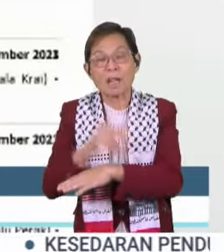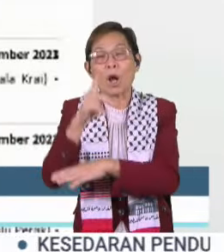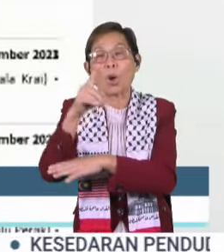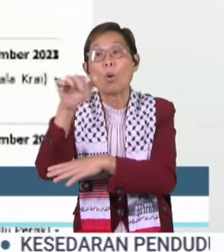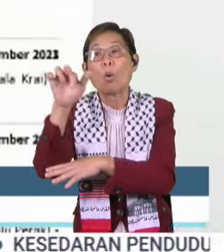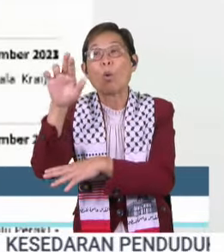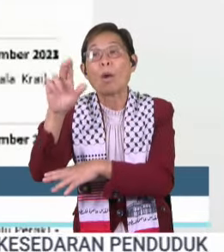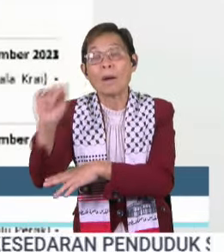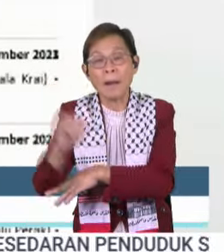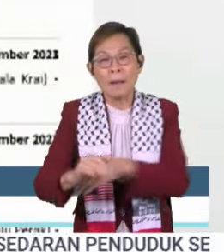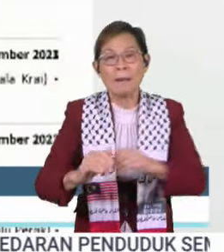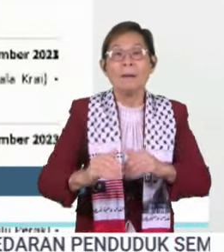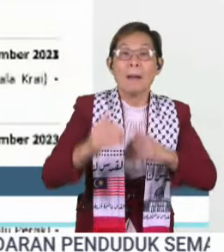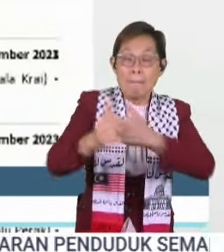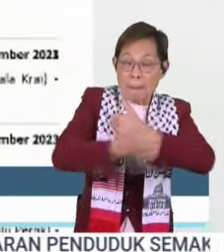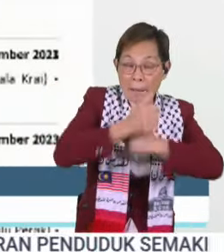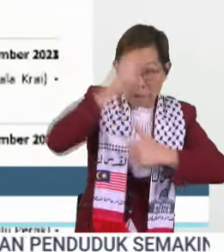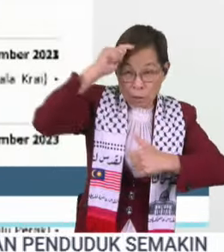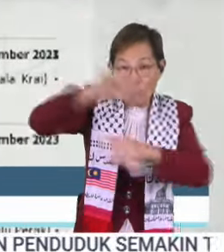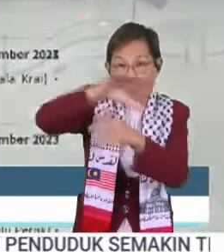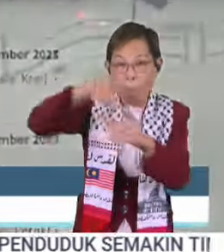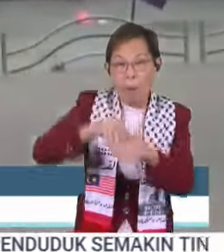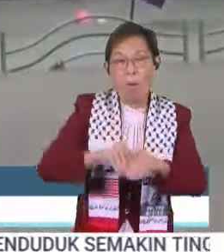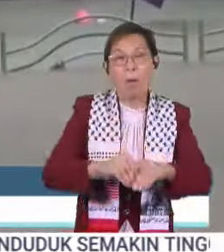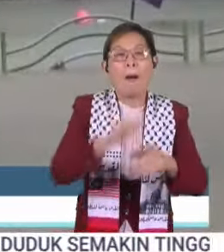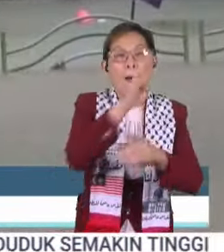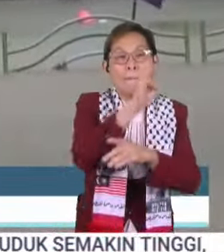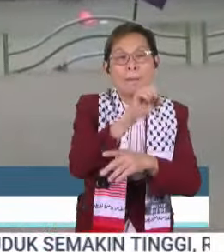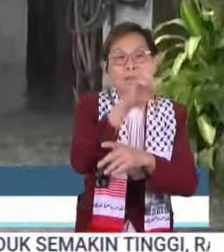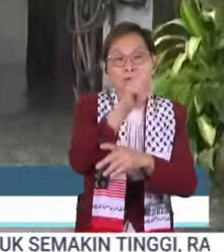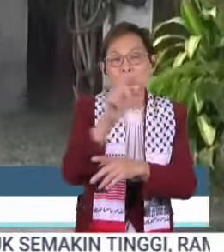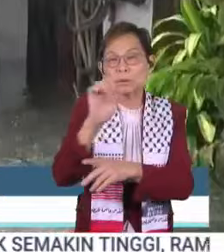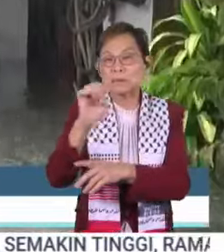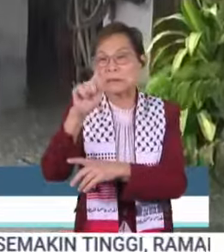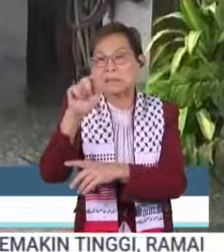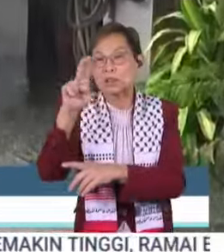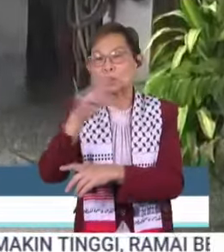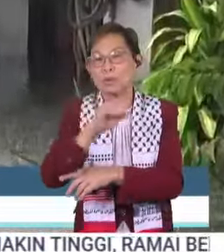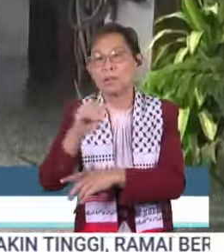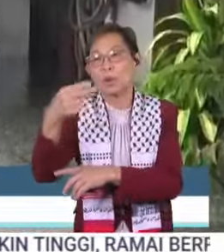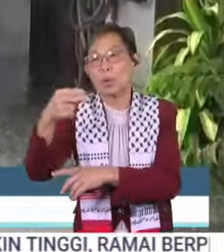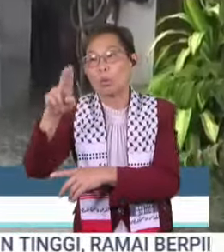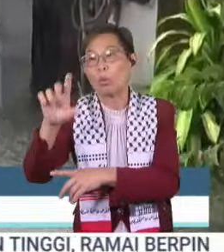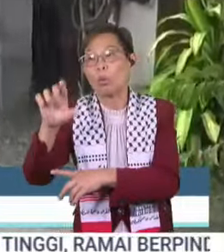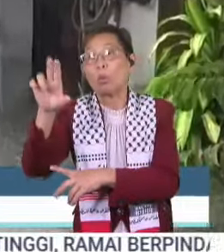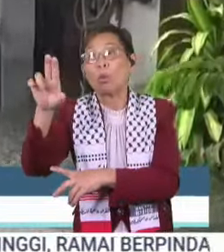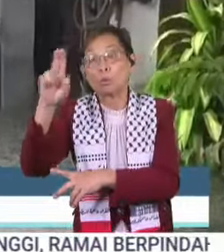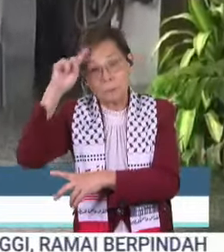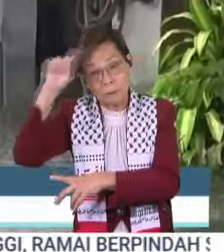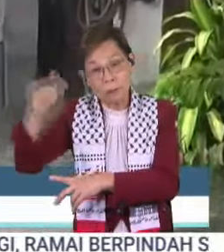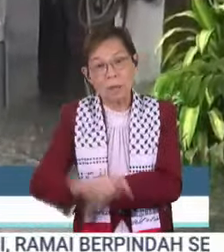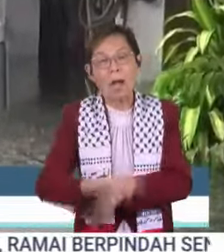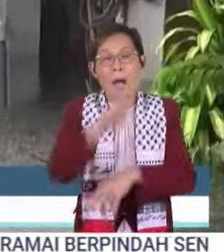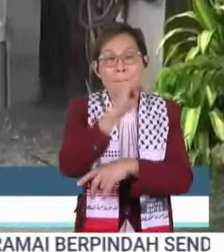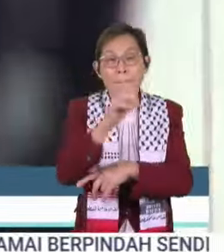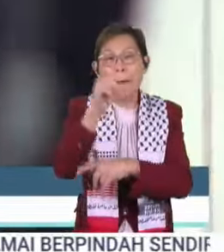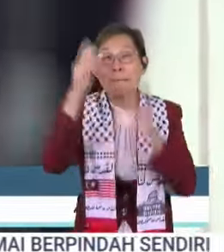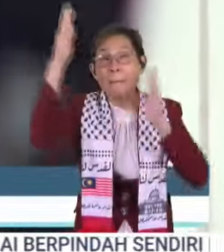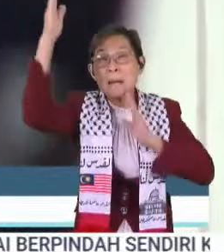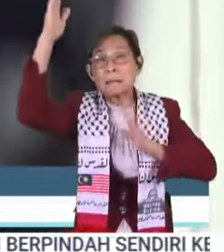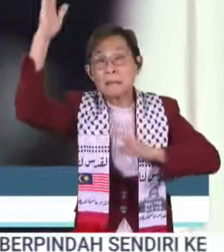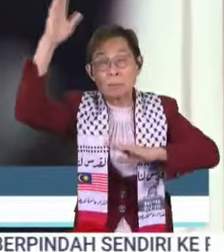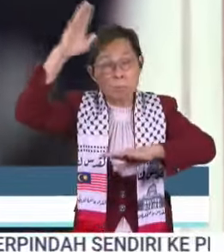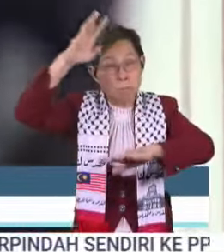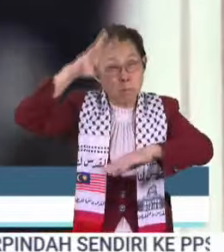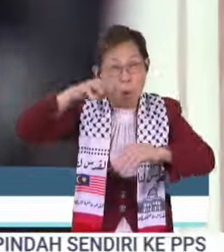lebat berterusan tahap bahaya di Terengganu pula melibatkan kawasan besut setiu dan hulu Terengganu menurut Malaysia amaran hujan berterus tahap